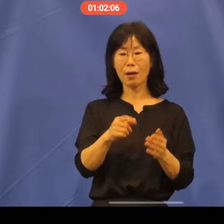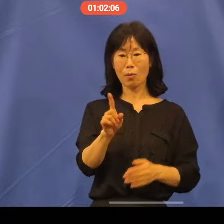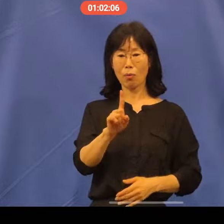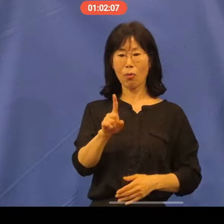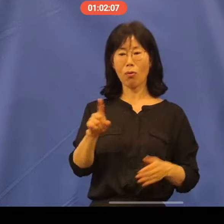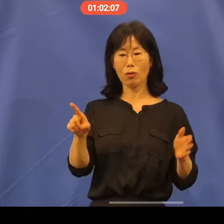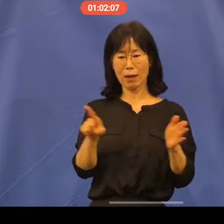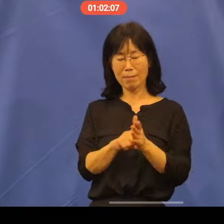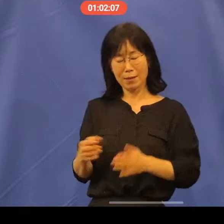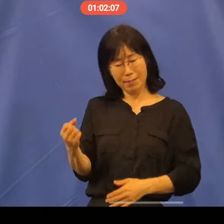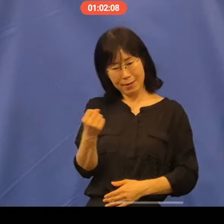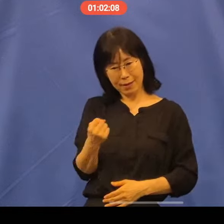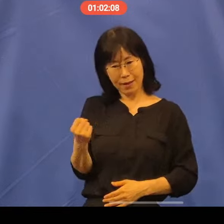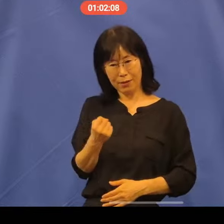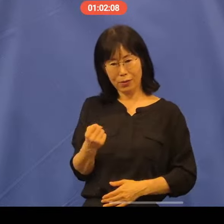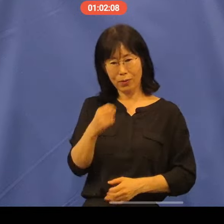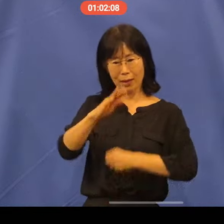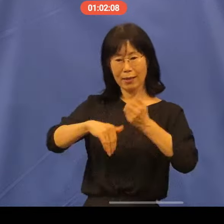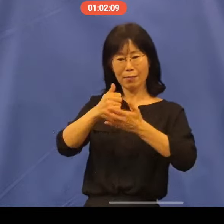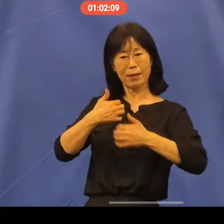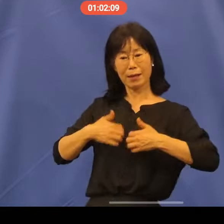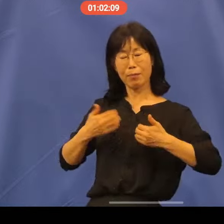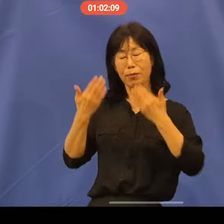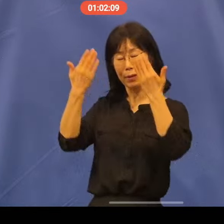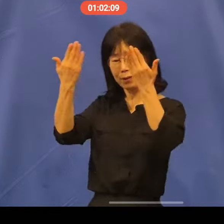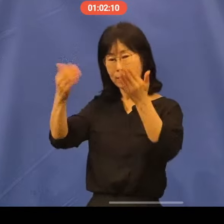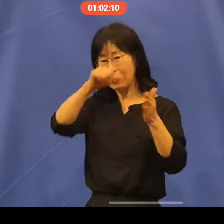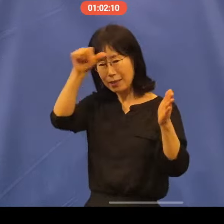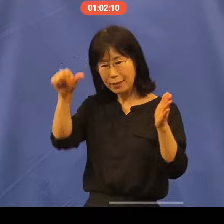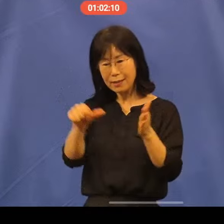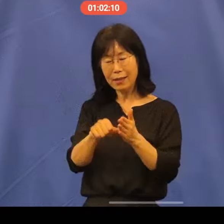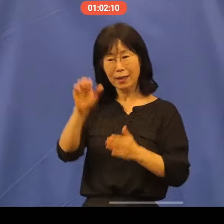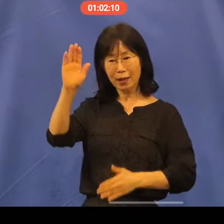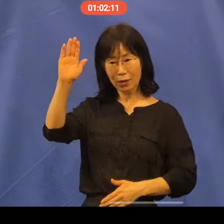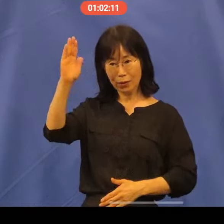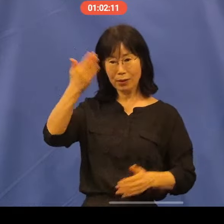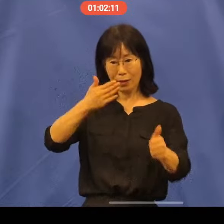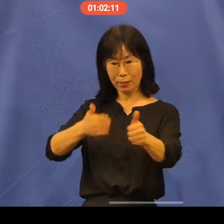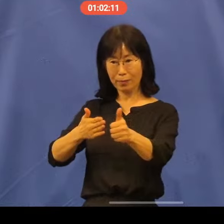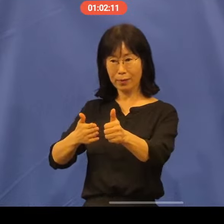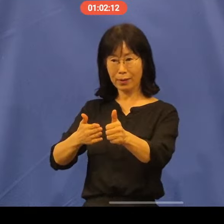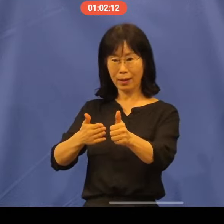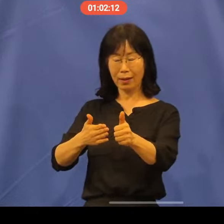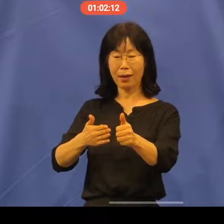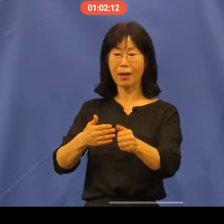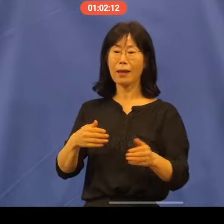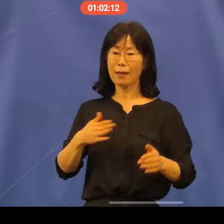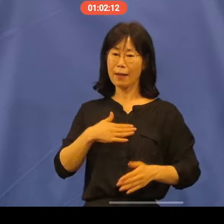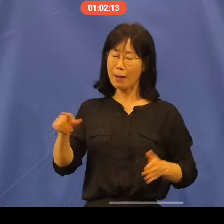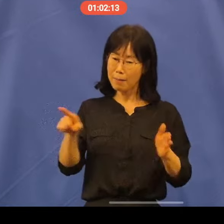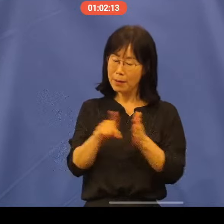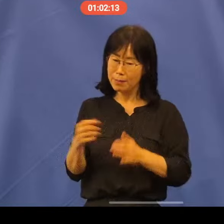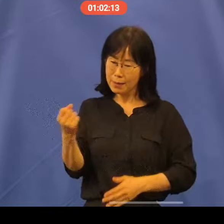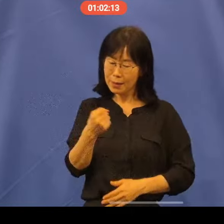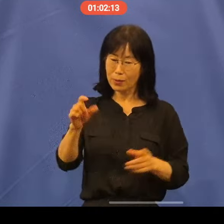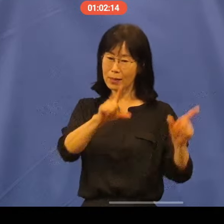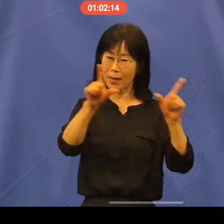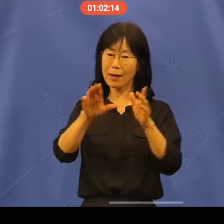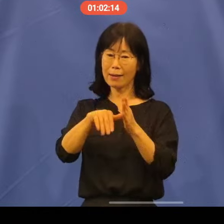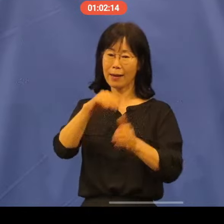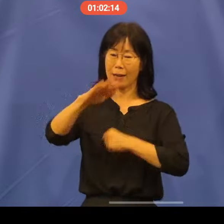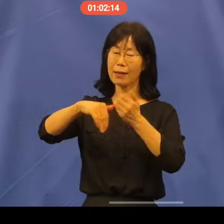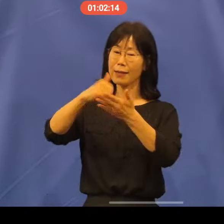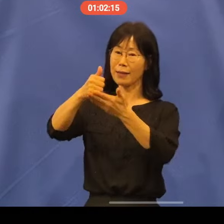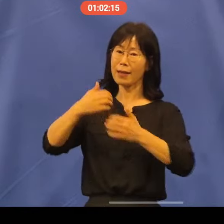무한 신뢰고 그분을 기쁘시게 하는 삶을 살아가기 위해서 우리는 믿음으로 살아가야 하는 것입니다. 그